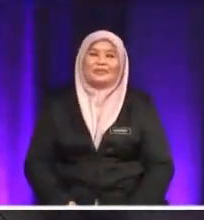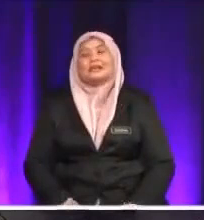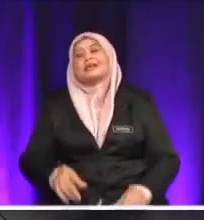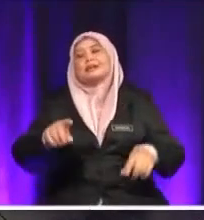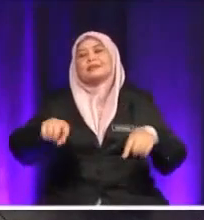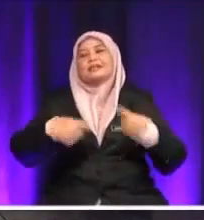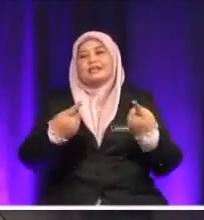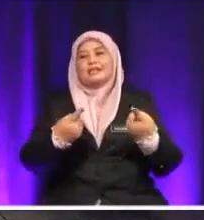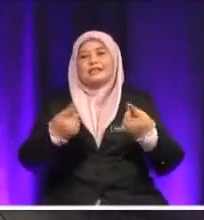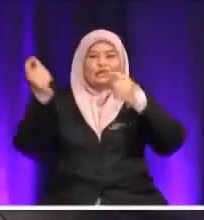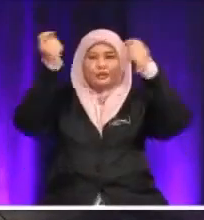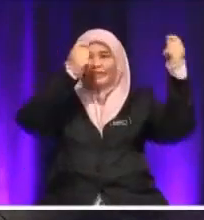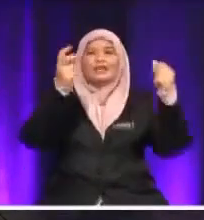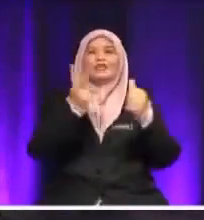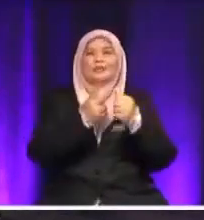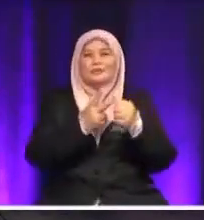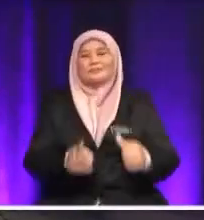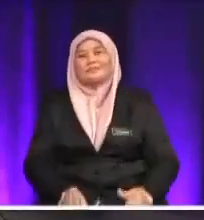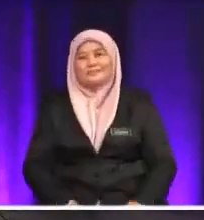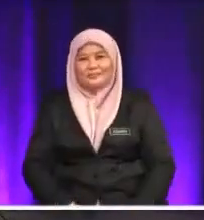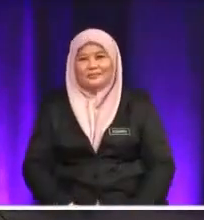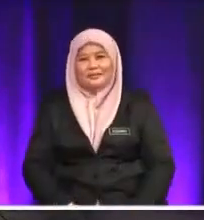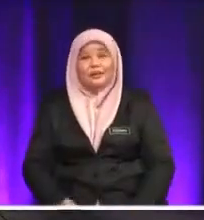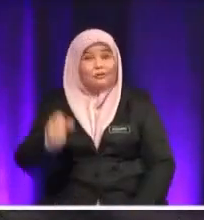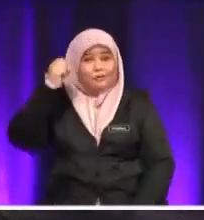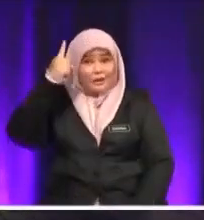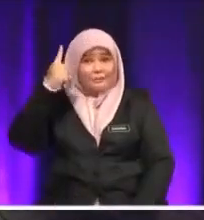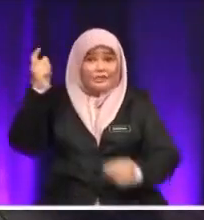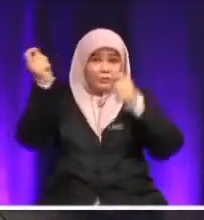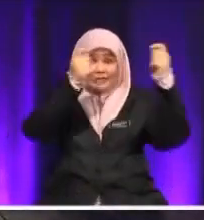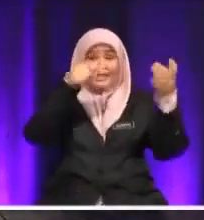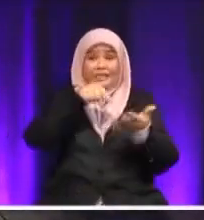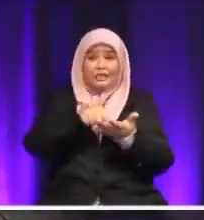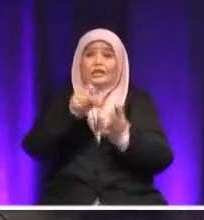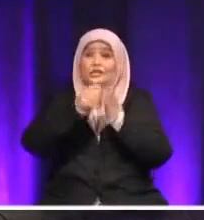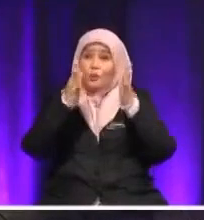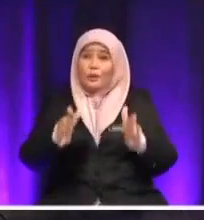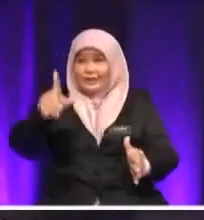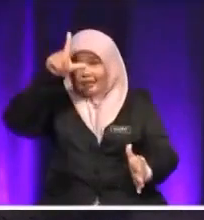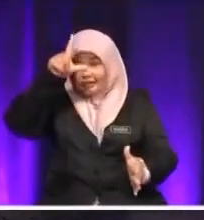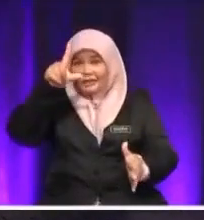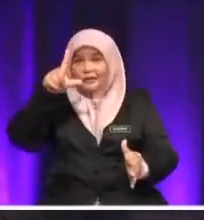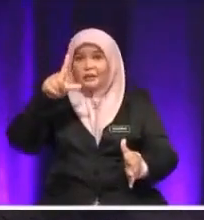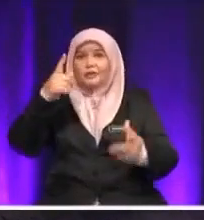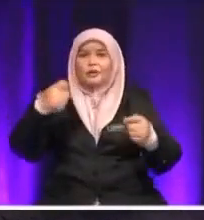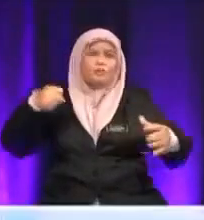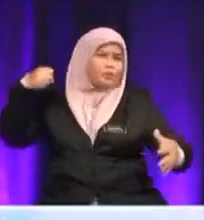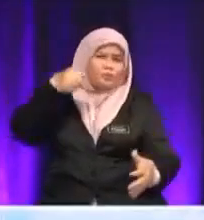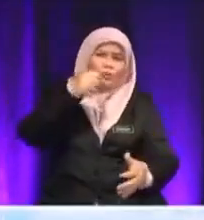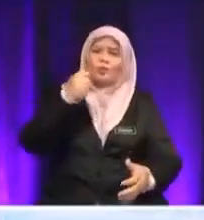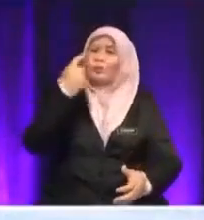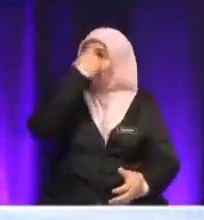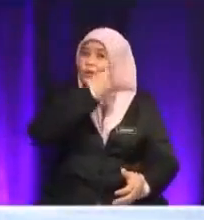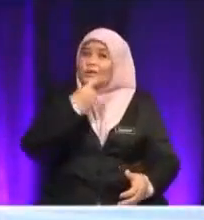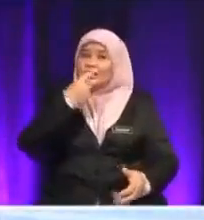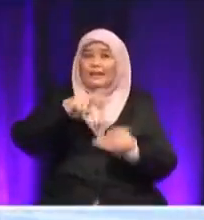situasi yang kedua. Boleh, boleh Ustaz? Okay. Saya bacakan eh. Boleh. Fahami situasi ini. Seorang lelaki telah menumbuk muka